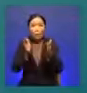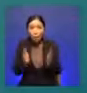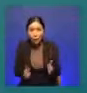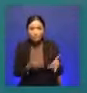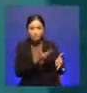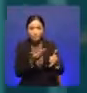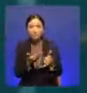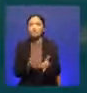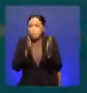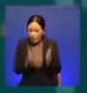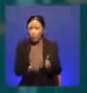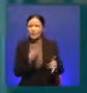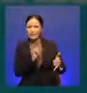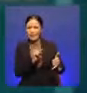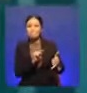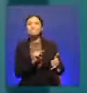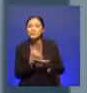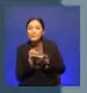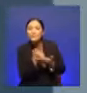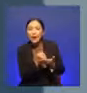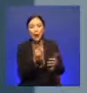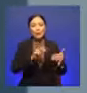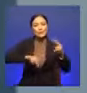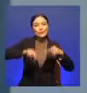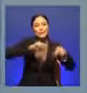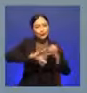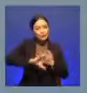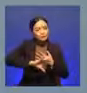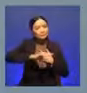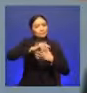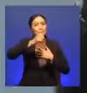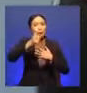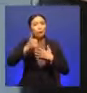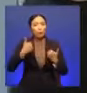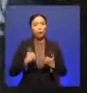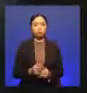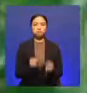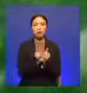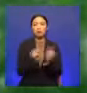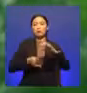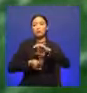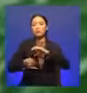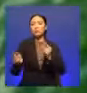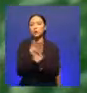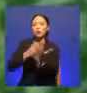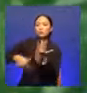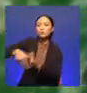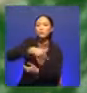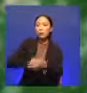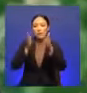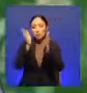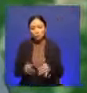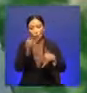ยใช้ความเป็นมนุษย์ในการฟื้นฟูดูแลจึงจะทำให้การคืนกลับสู่สังคมอย่างมีคุณภาพของผู้พ้นโท